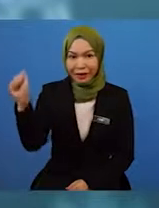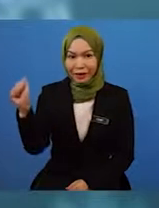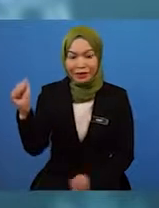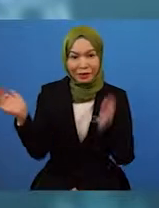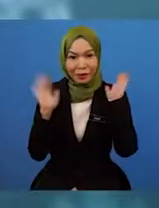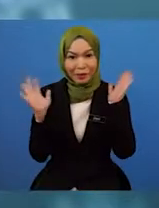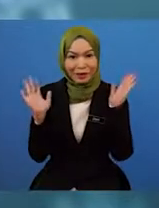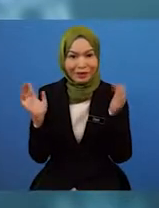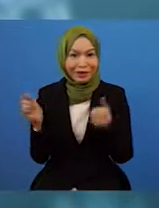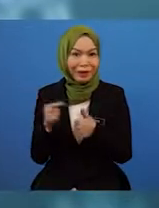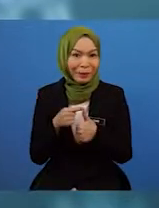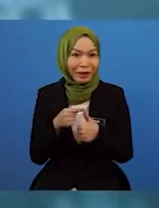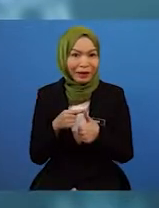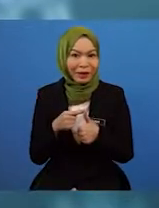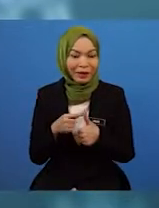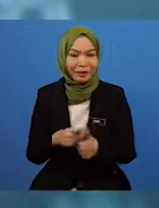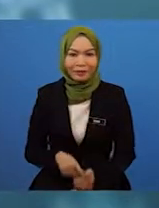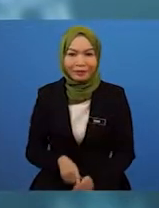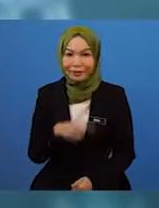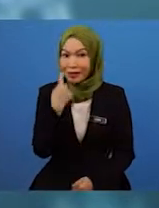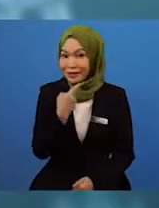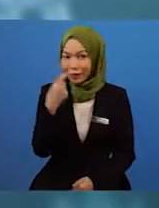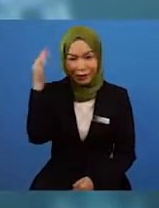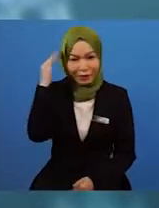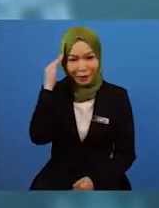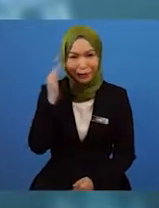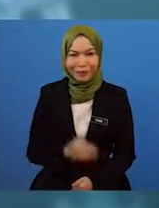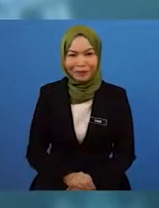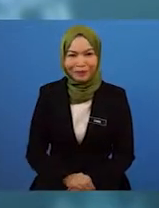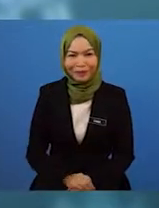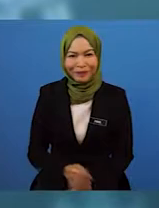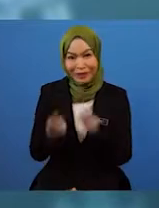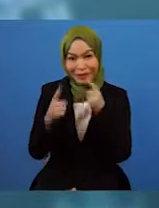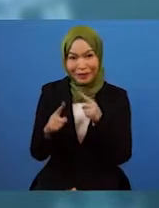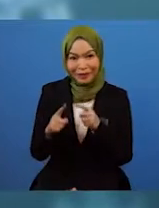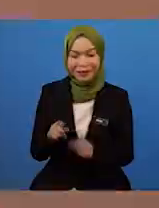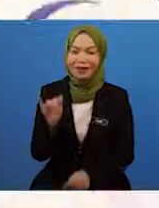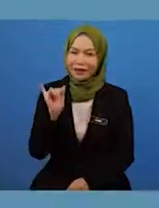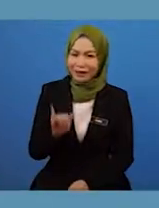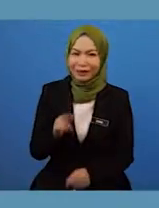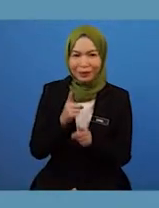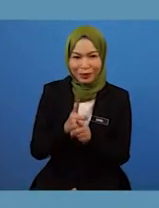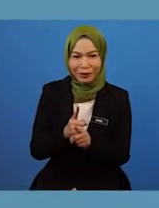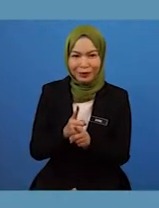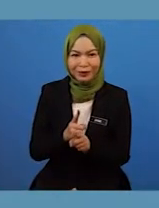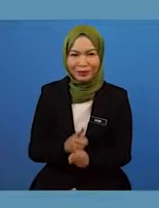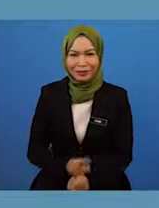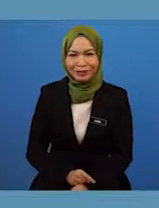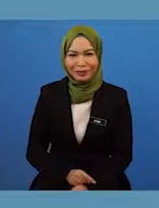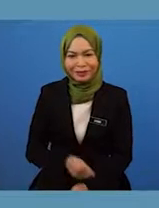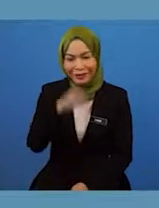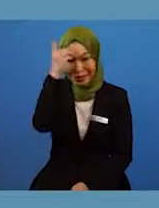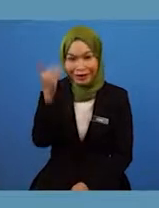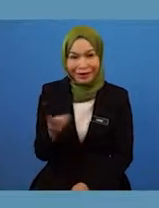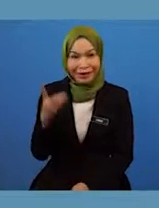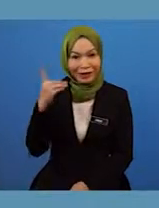Malaysia? Ada sesiapa nak beri jawapan? Ya, betul. Datuk Dr. Syaikh